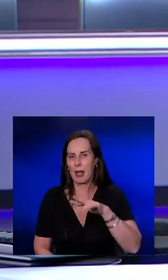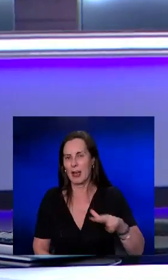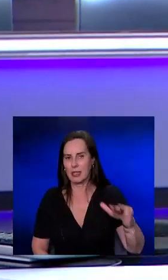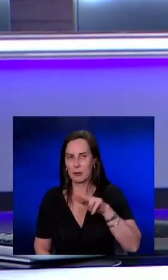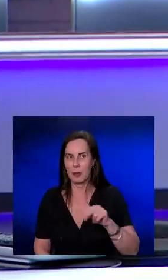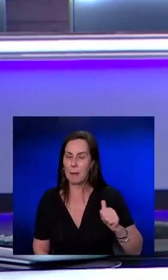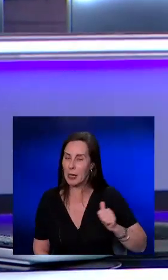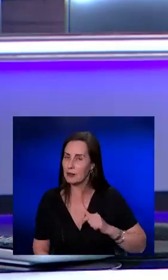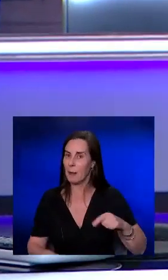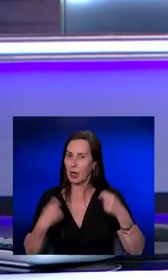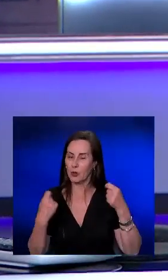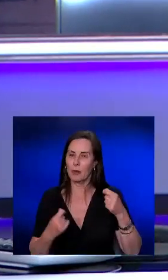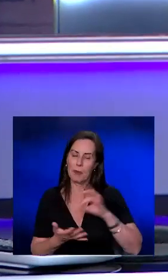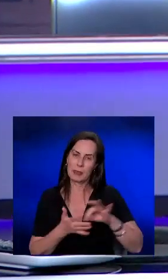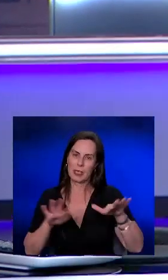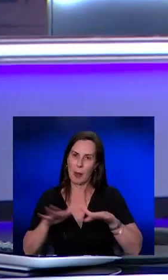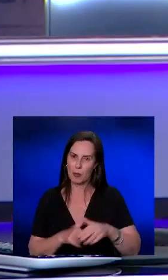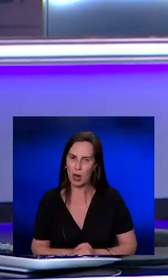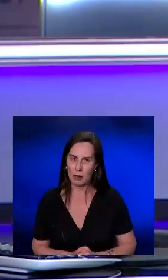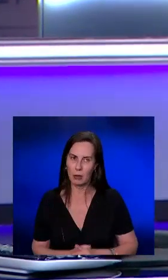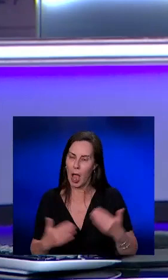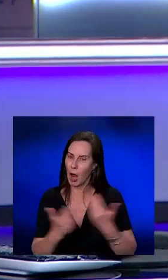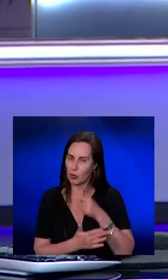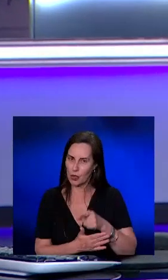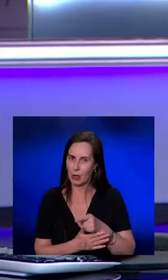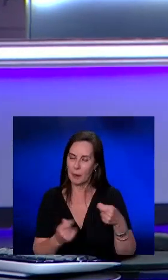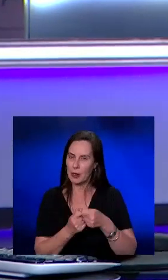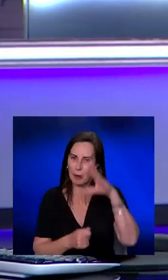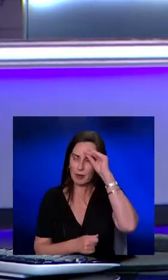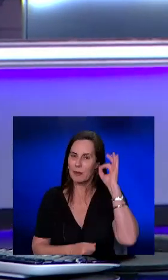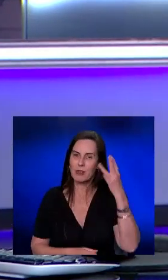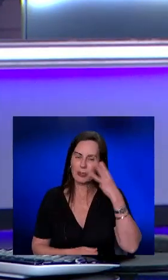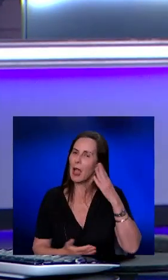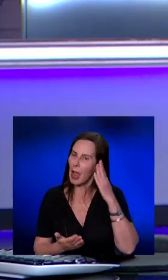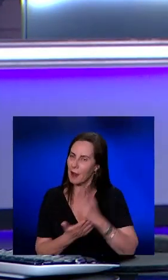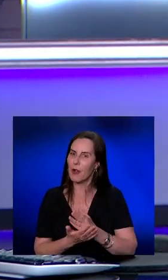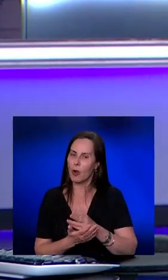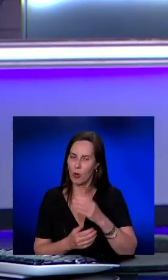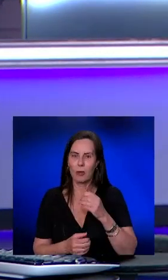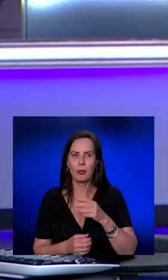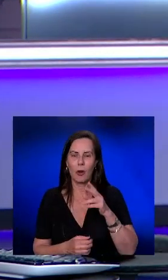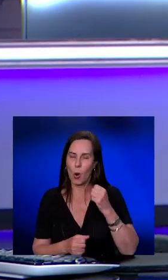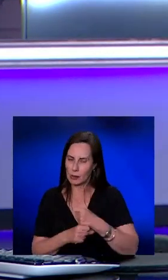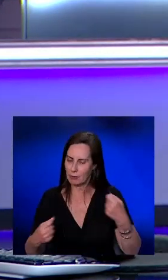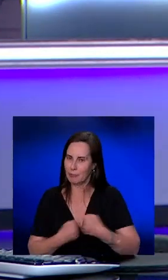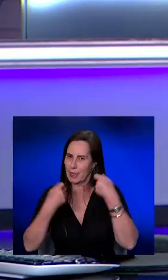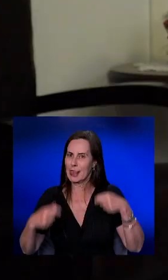בצבא, בחינוך ובמשרדי הממשלה, החידושים האלה בענייני מגדר ושפה כבר מחוללים מלחמת תרבות. הנה.